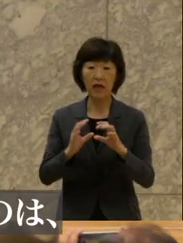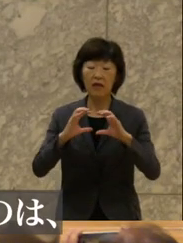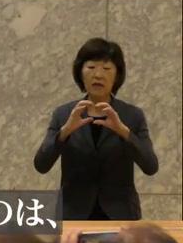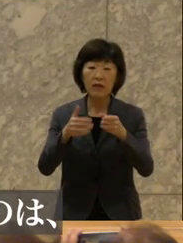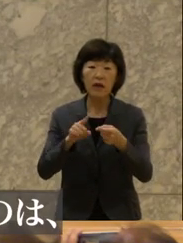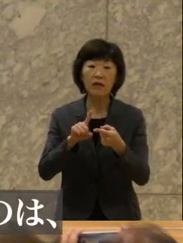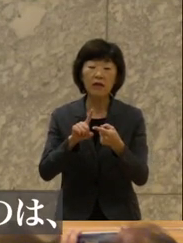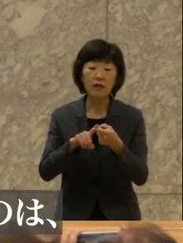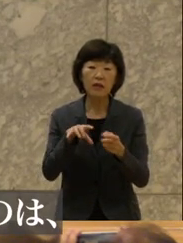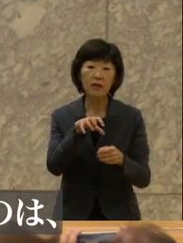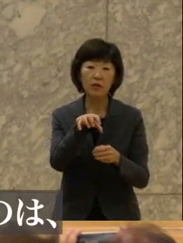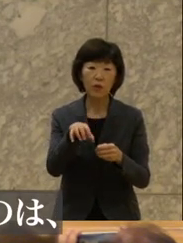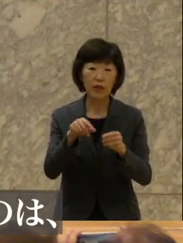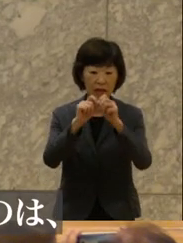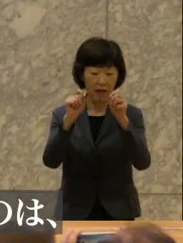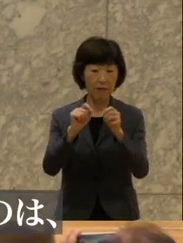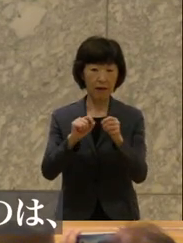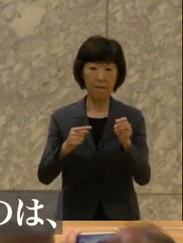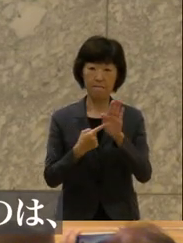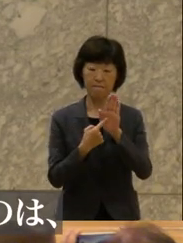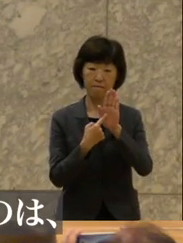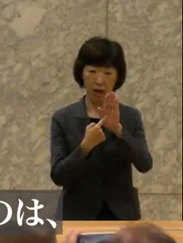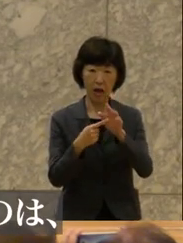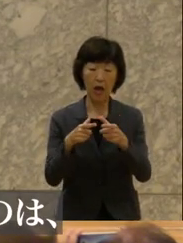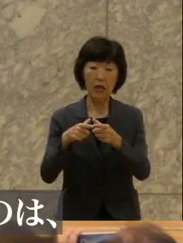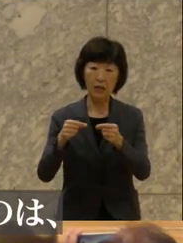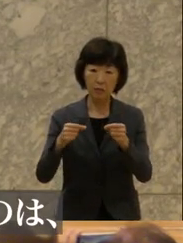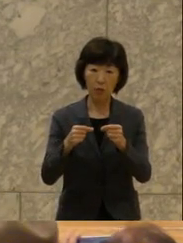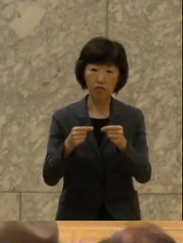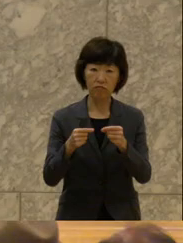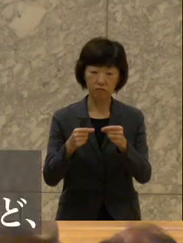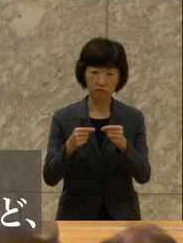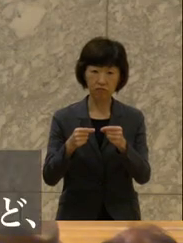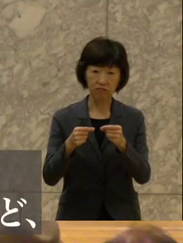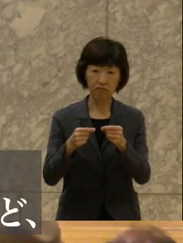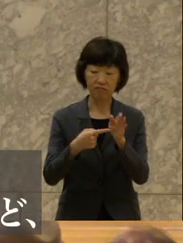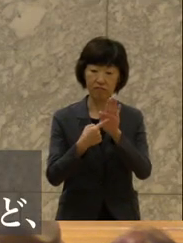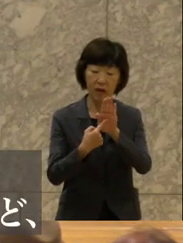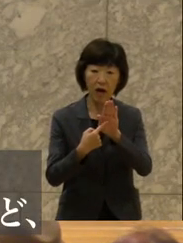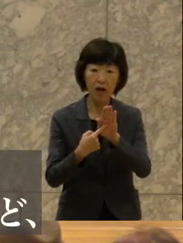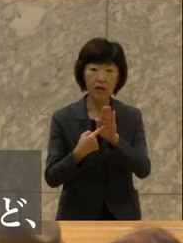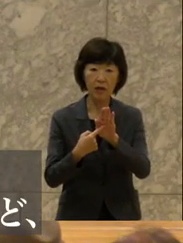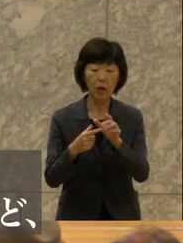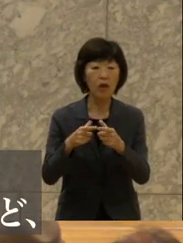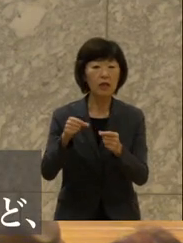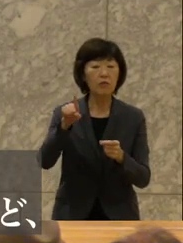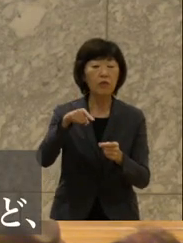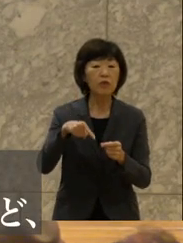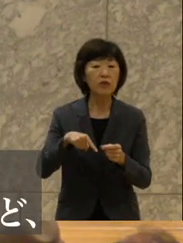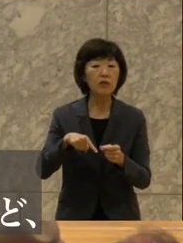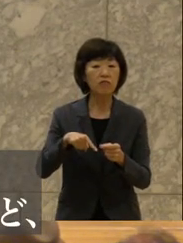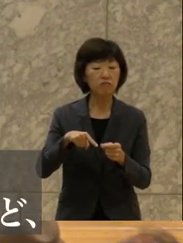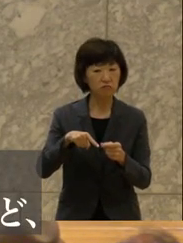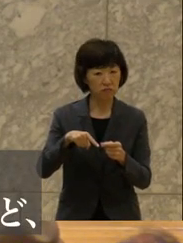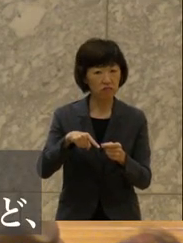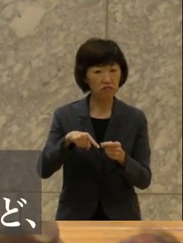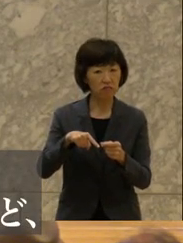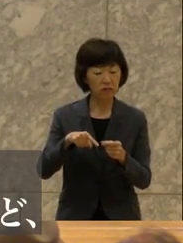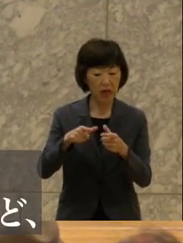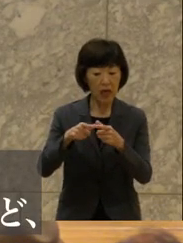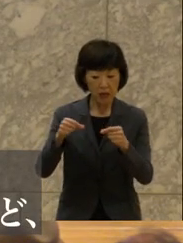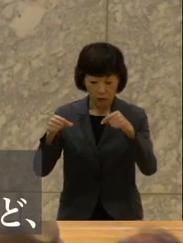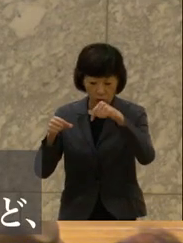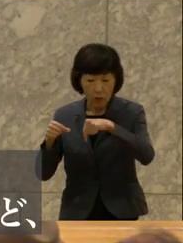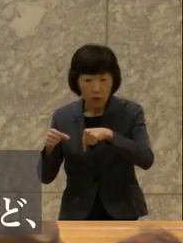ところでこう結果を出す日本記録を出す優勝するっていうのはなかなか日本人できることでないというか日本で結果は出る